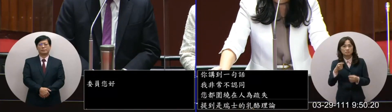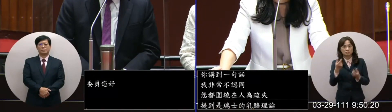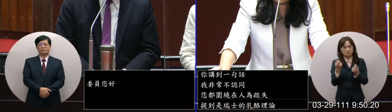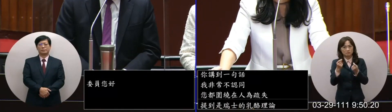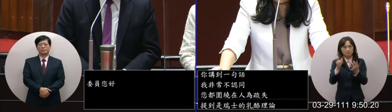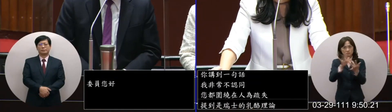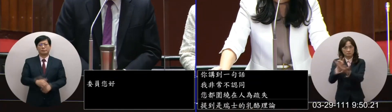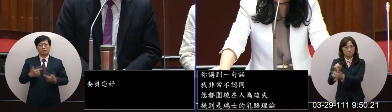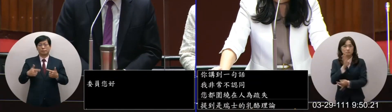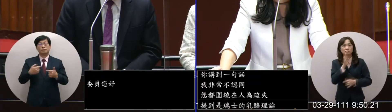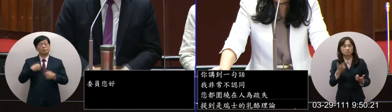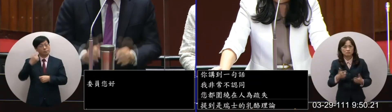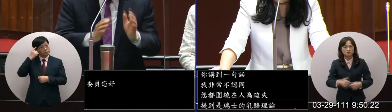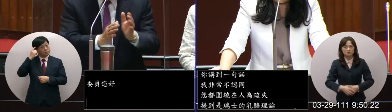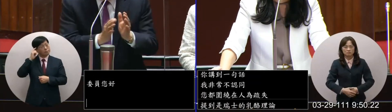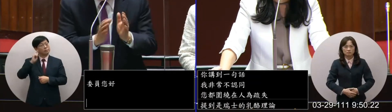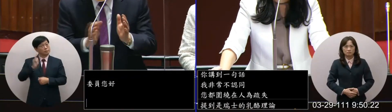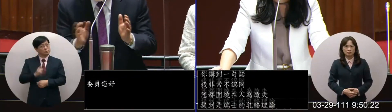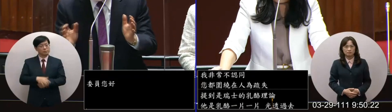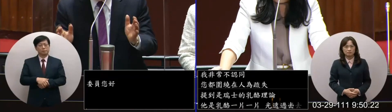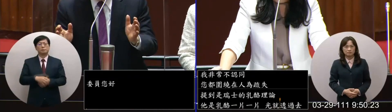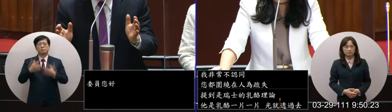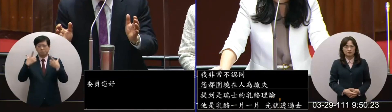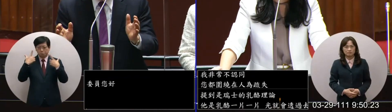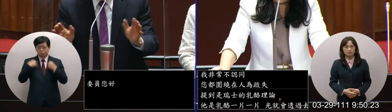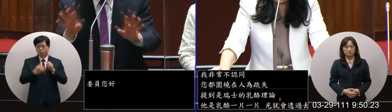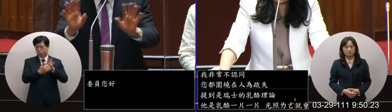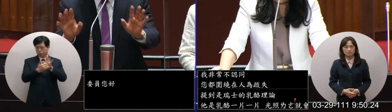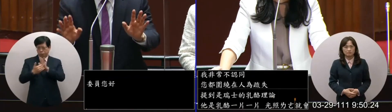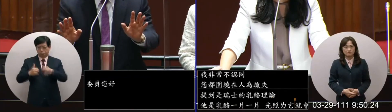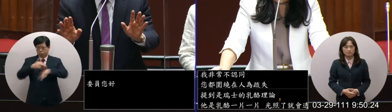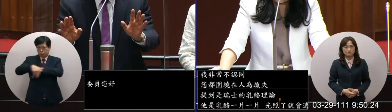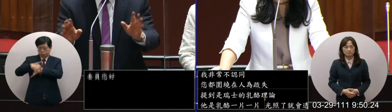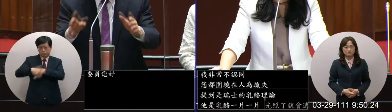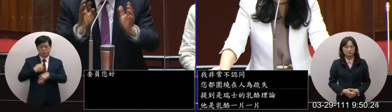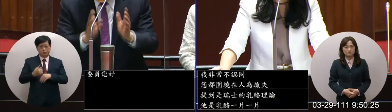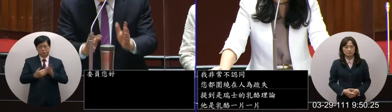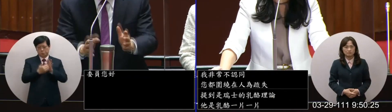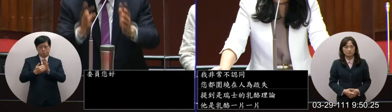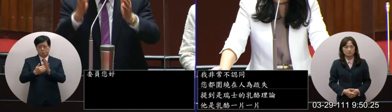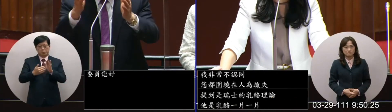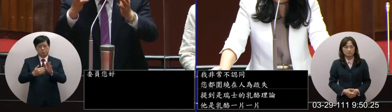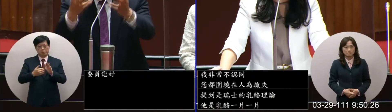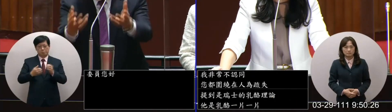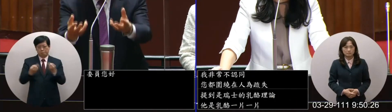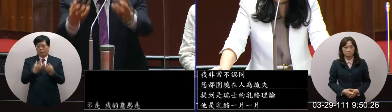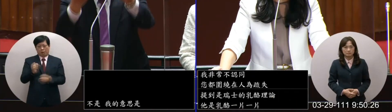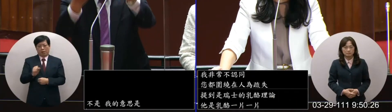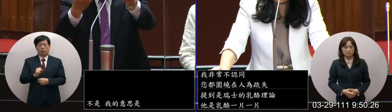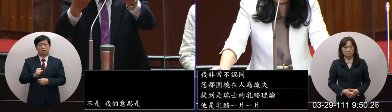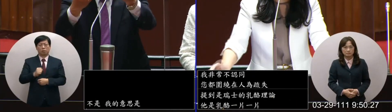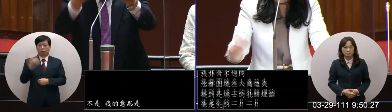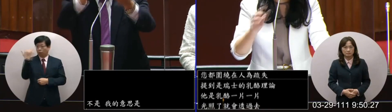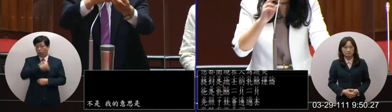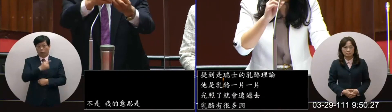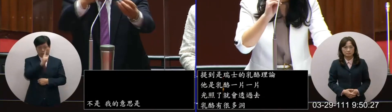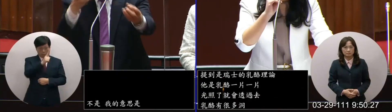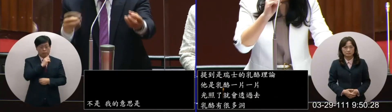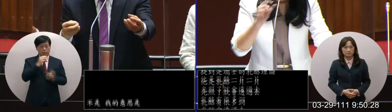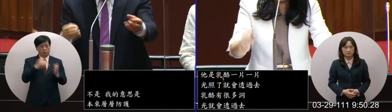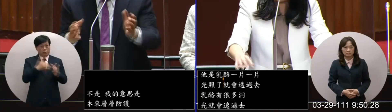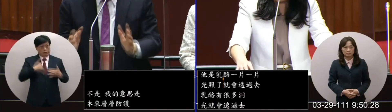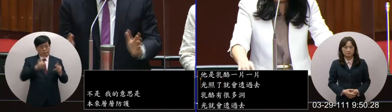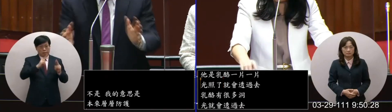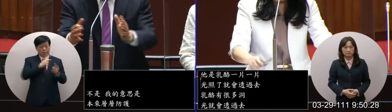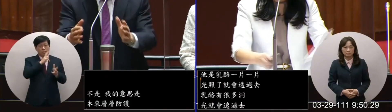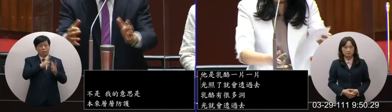吗？ 不是，我的意思是，本来层层防护不该出问题，那一个新达电厂来，刚